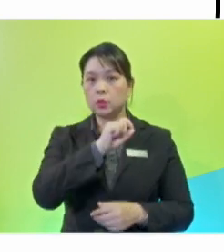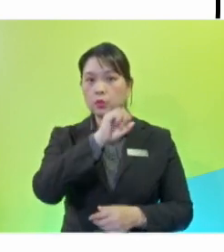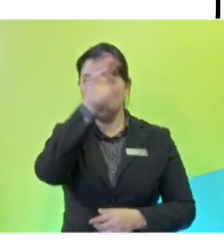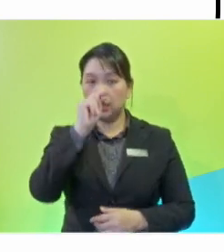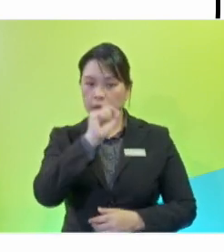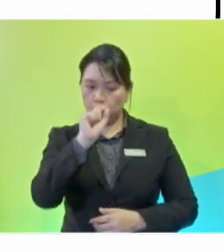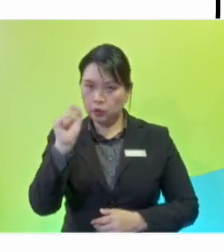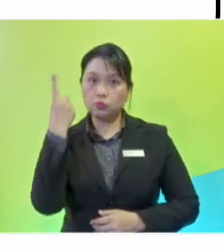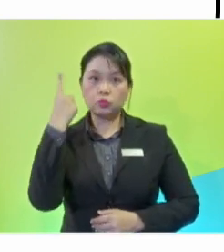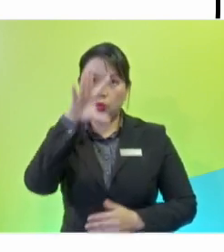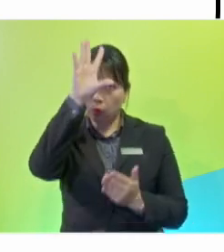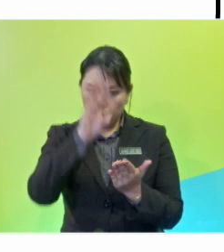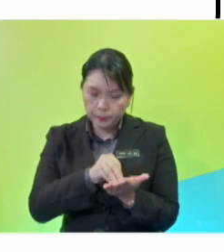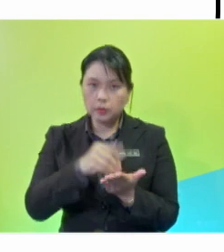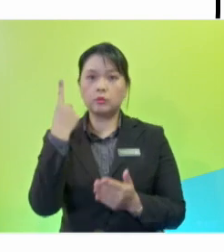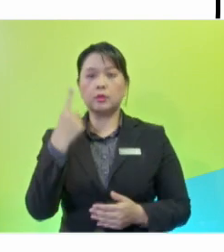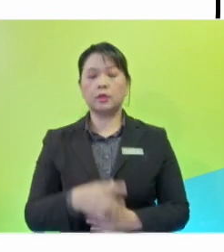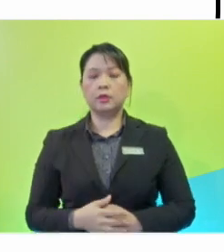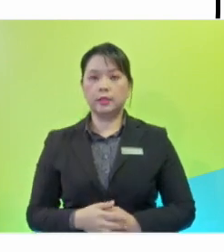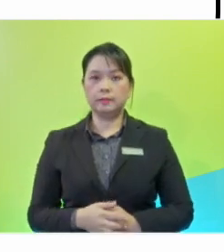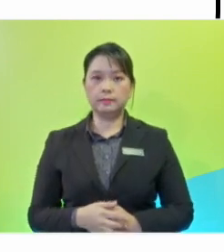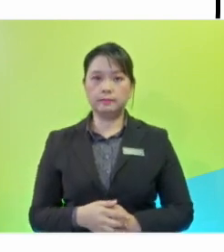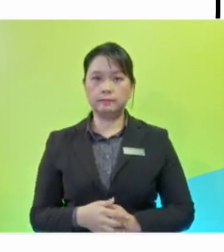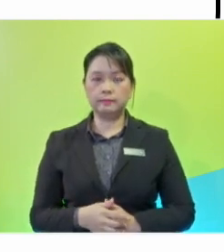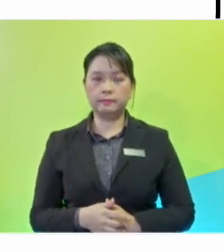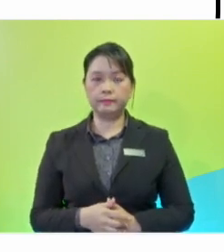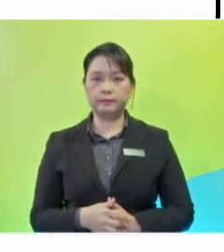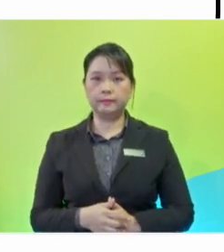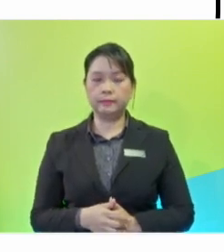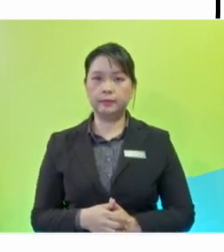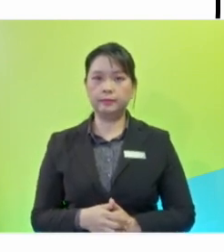1 kita ungkapkan wajah macam-macam